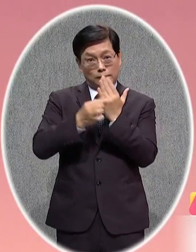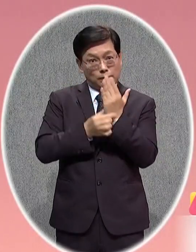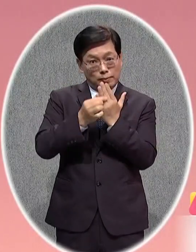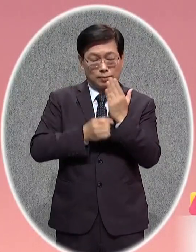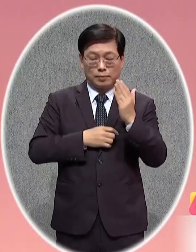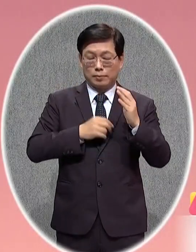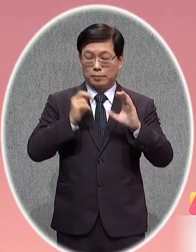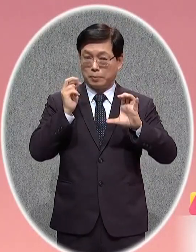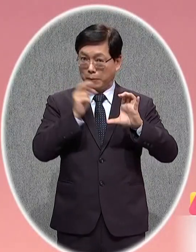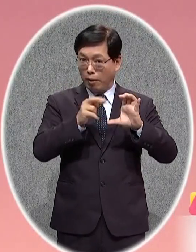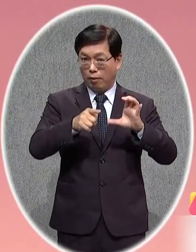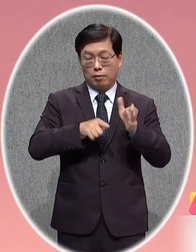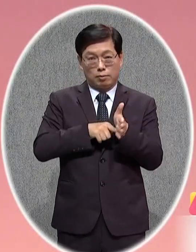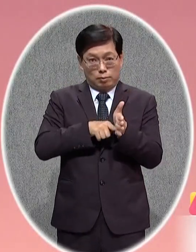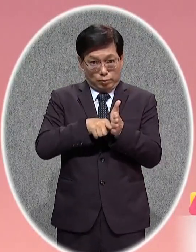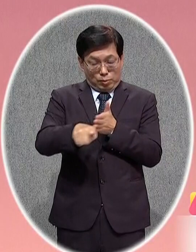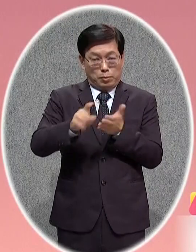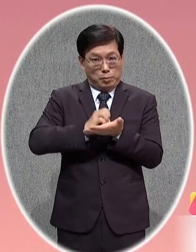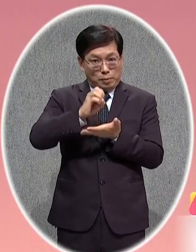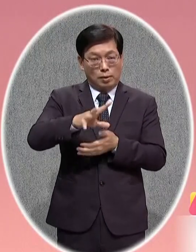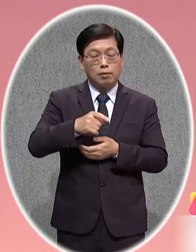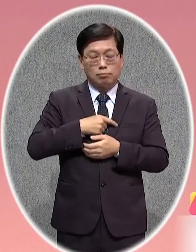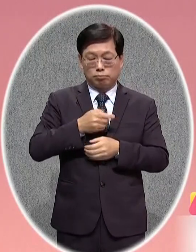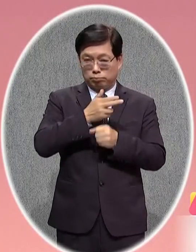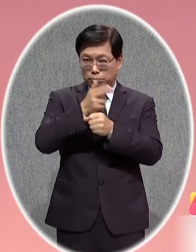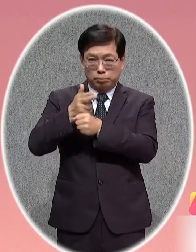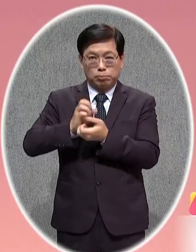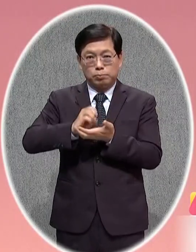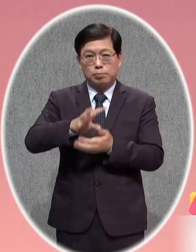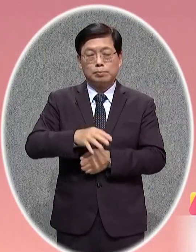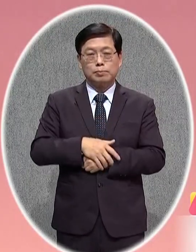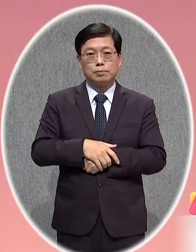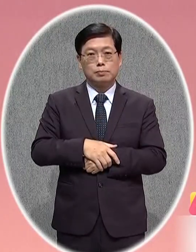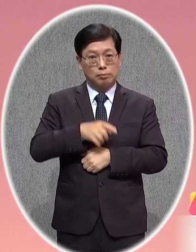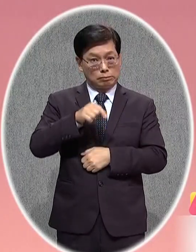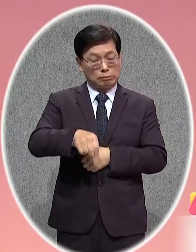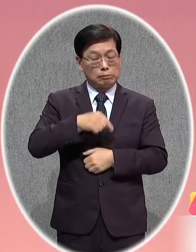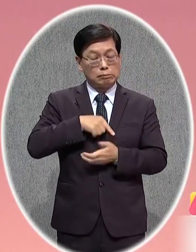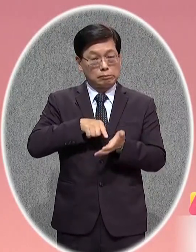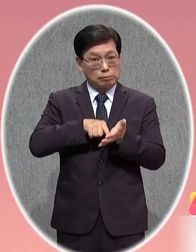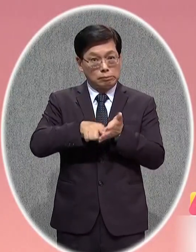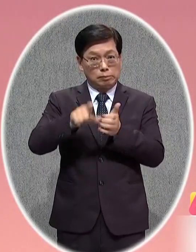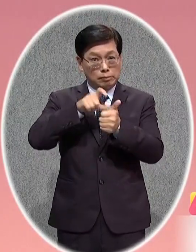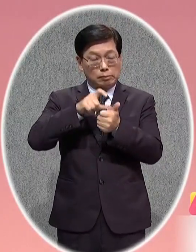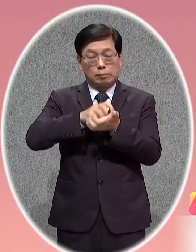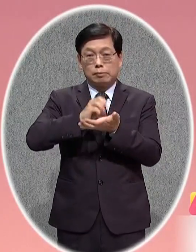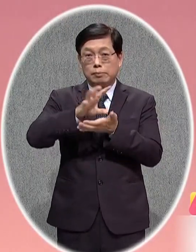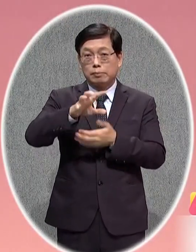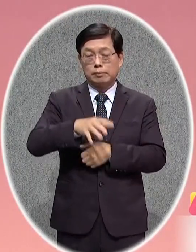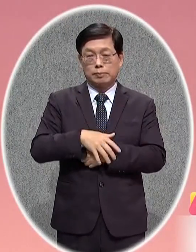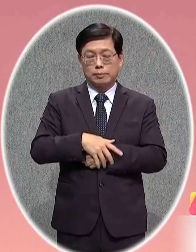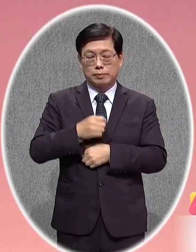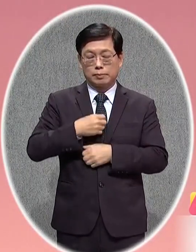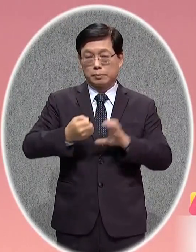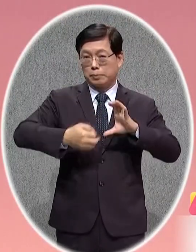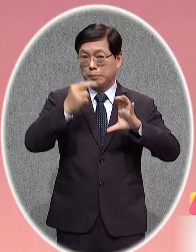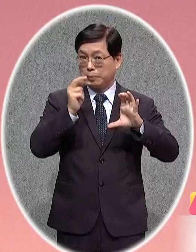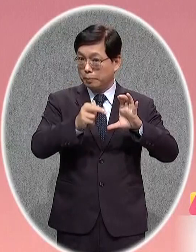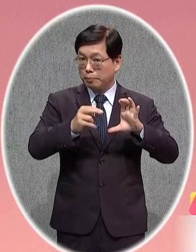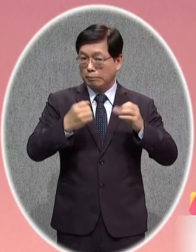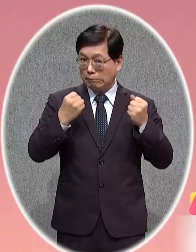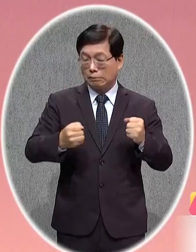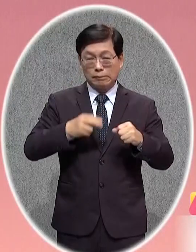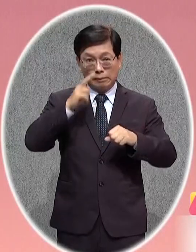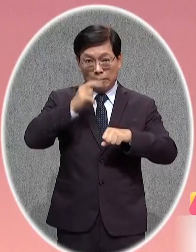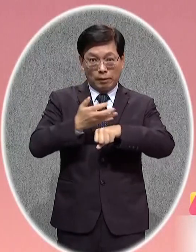看到一个专辑来做藻礁的专题报道。这个专辑报道里面，我们看见在藻